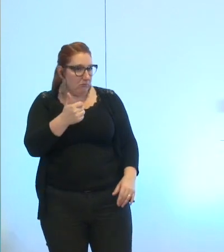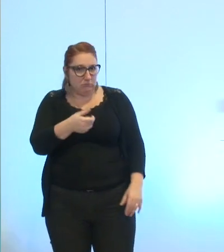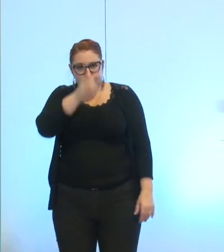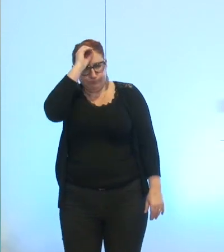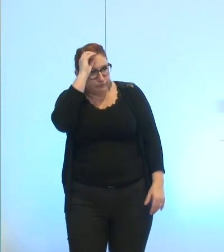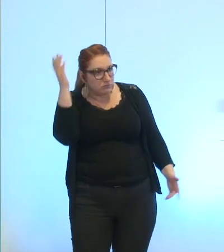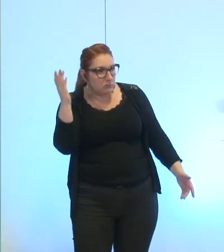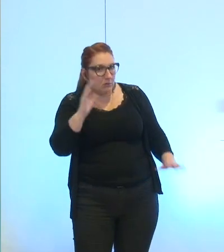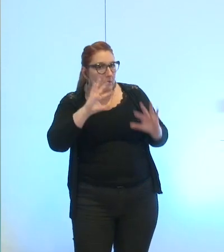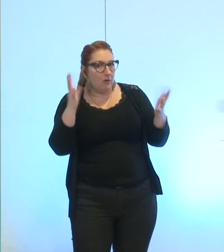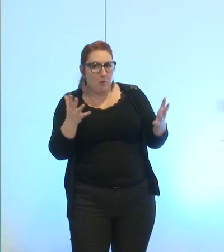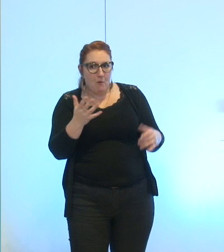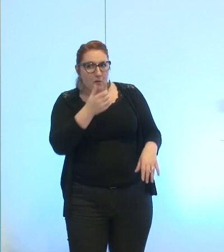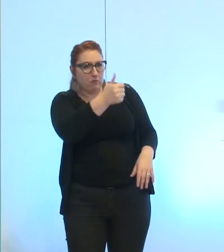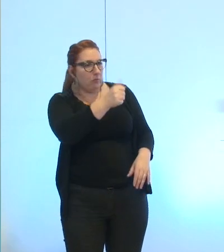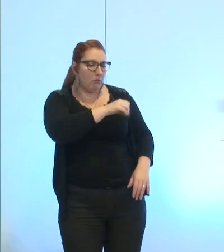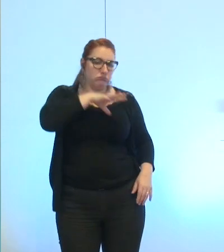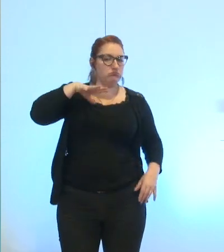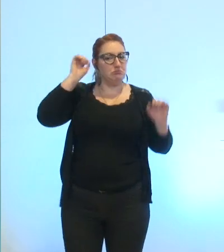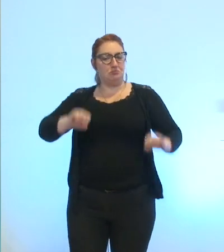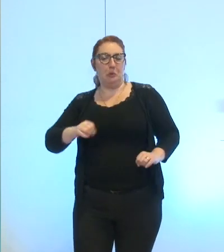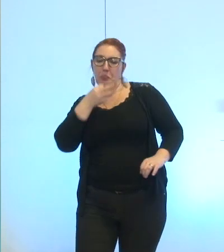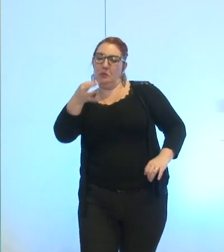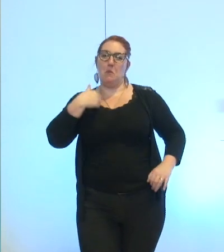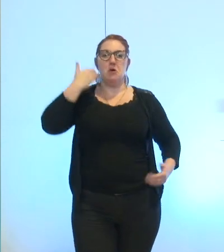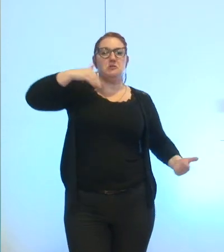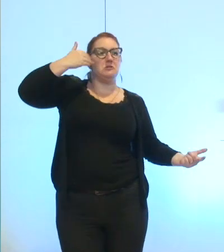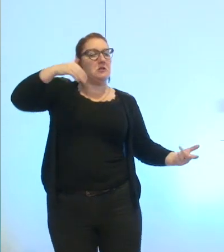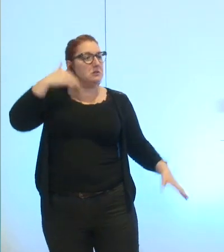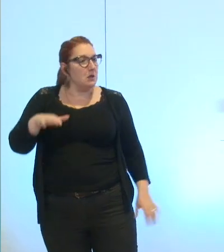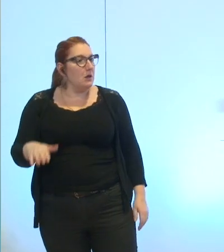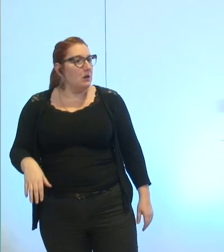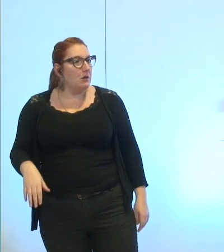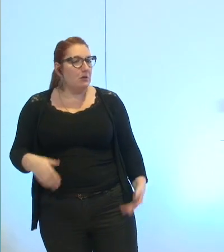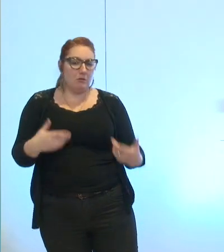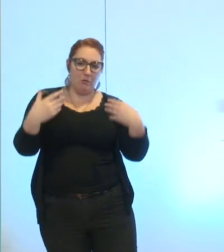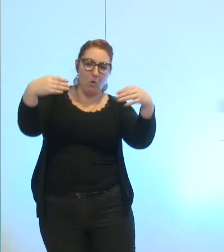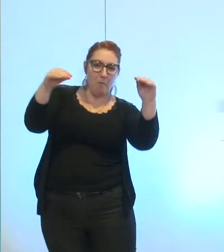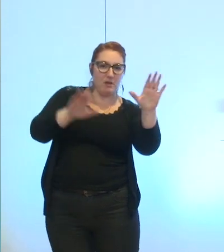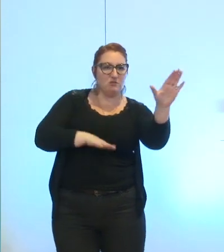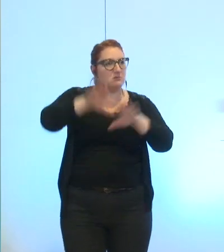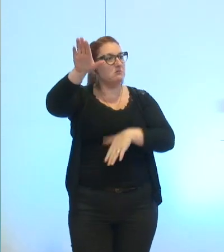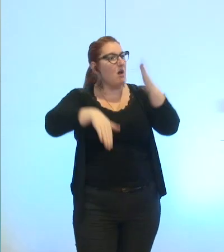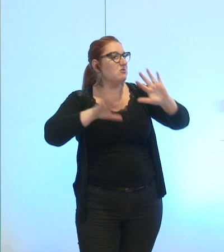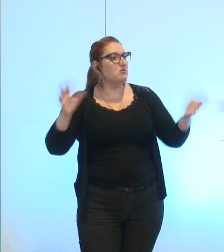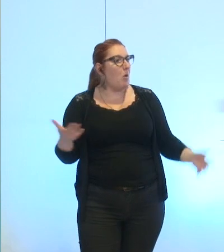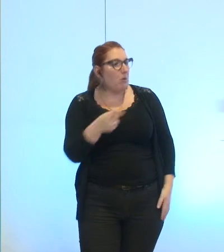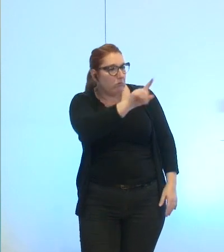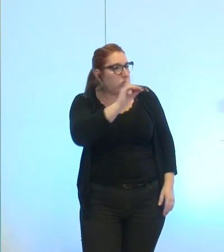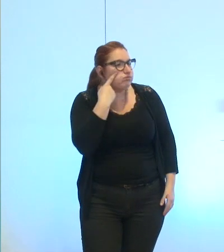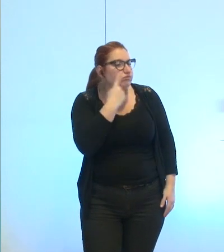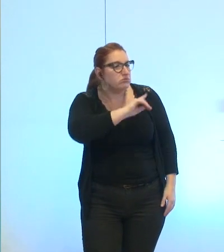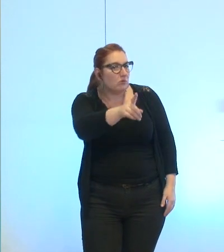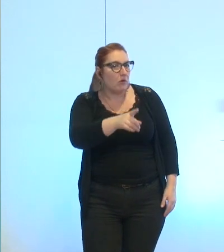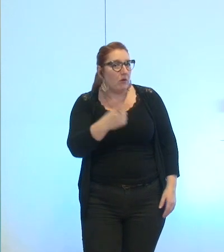de de comment pouvez-vous voir la prétenion d'imaginer que c'est vous qui allez savoir ce qui fait marcher le commerce enfin laissez vous avez pas remarqué